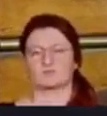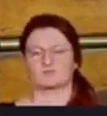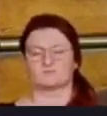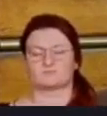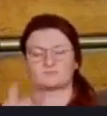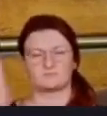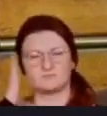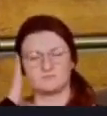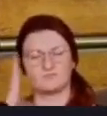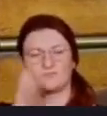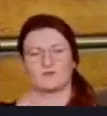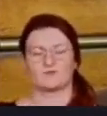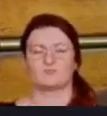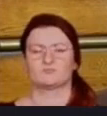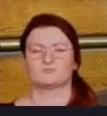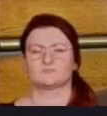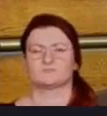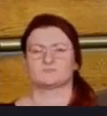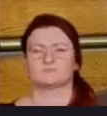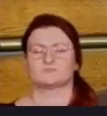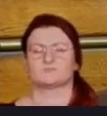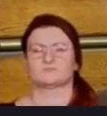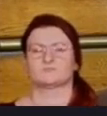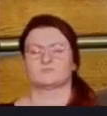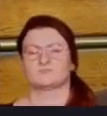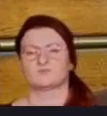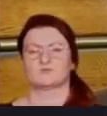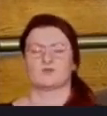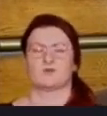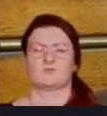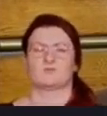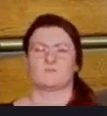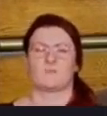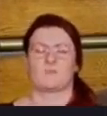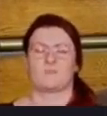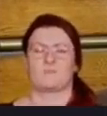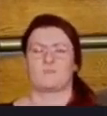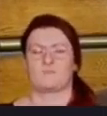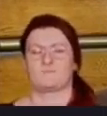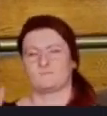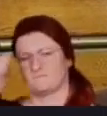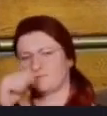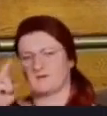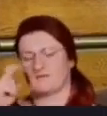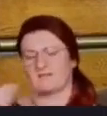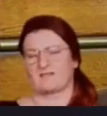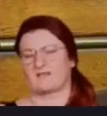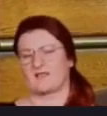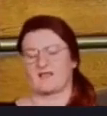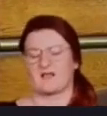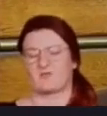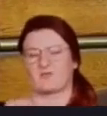mieszkańcom możliwość czynnego uczestnictwa, tak zwany dialog